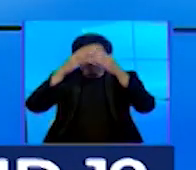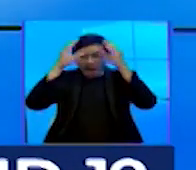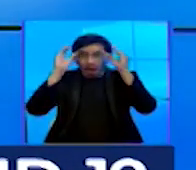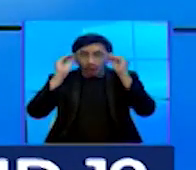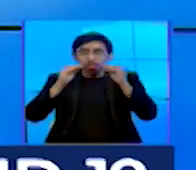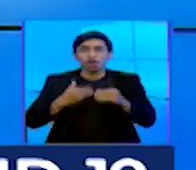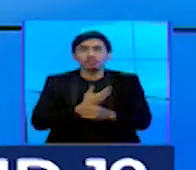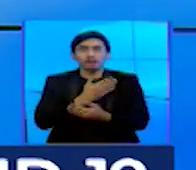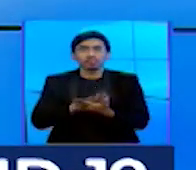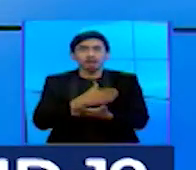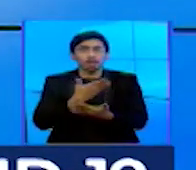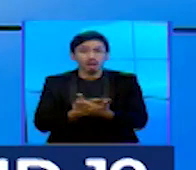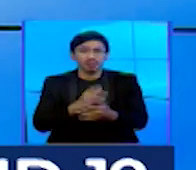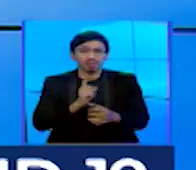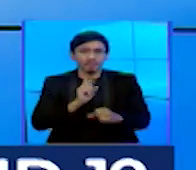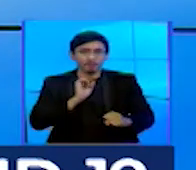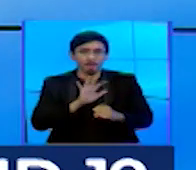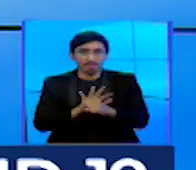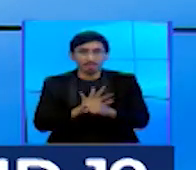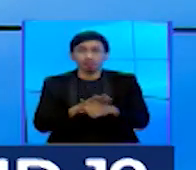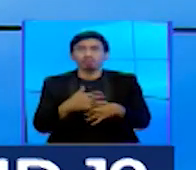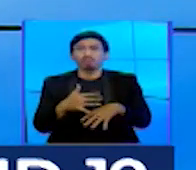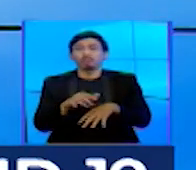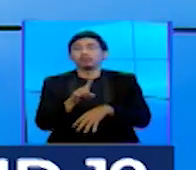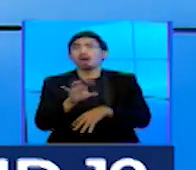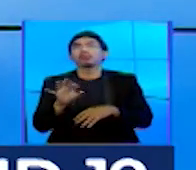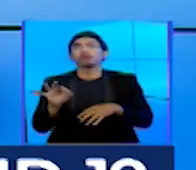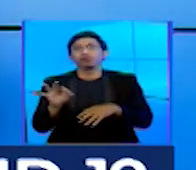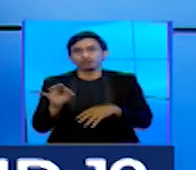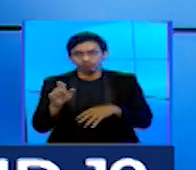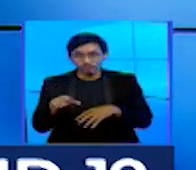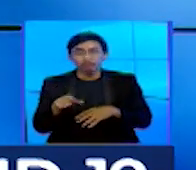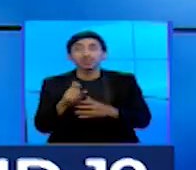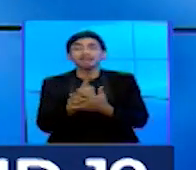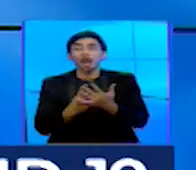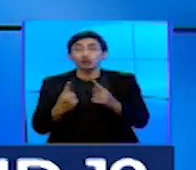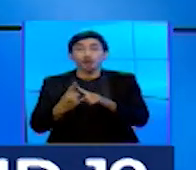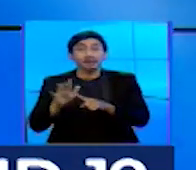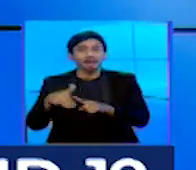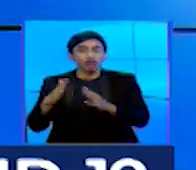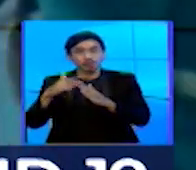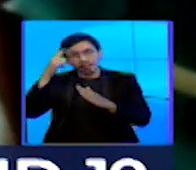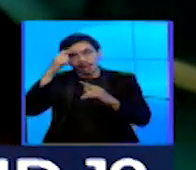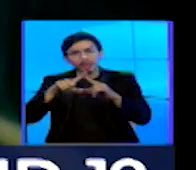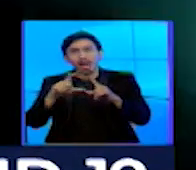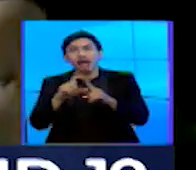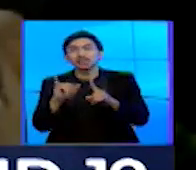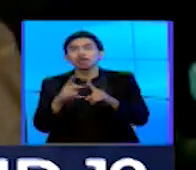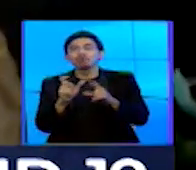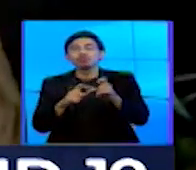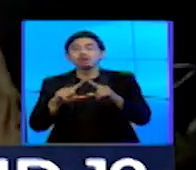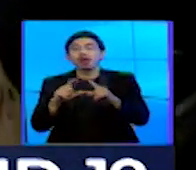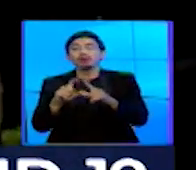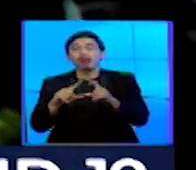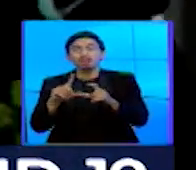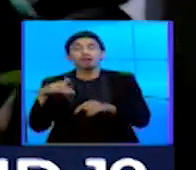meninggal akibat profit margin sudah mencapai 100 orang salah satunya meninggal dunia di rumah sakit Adi Husada Surabaya Sabtu kemarin